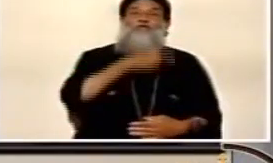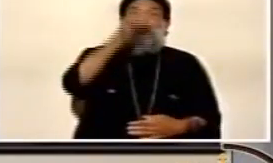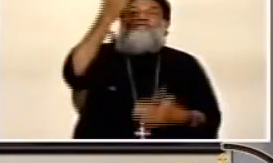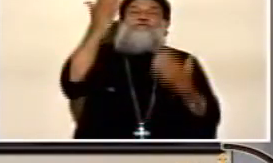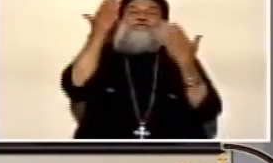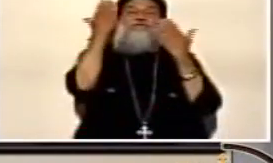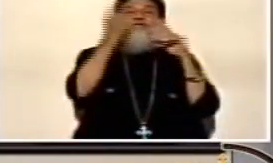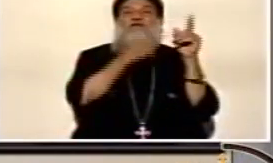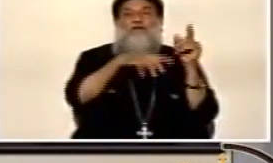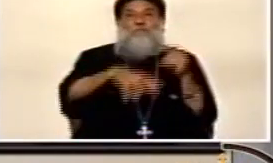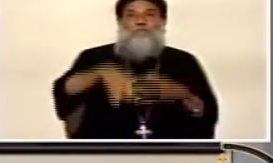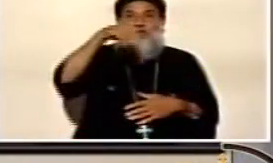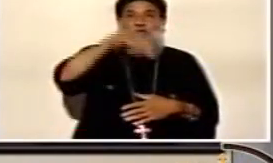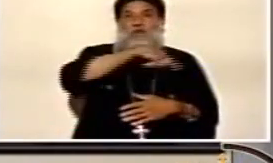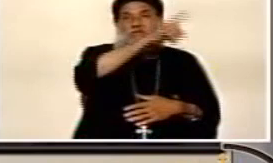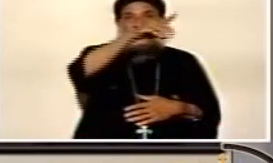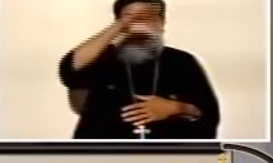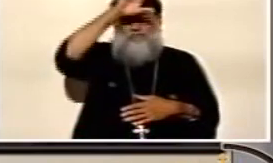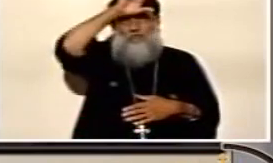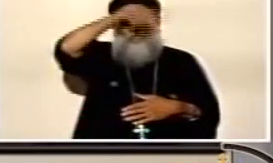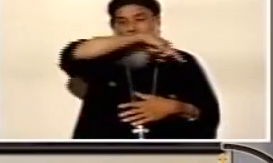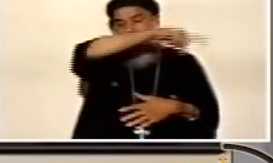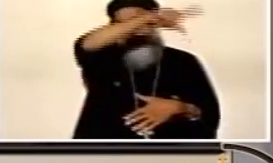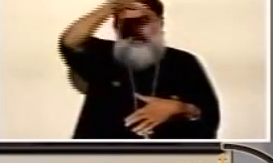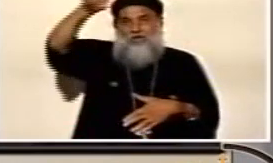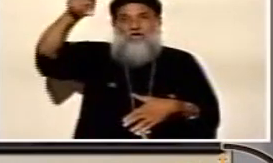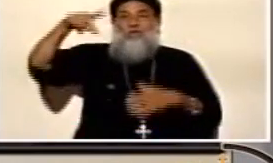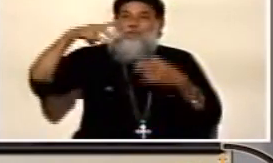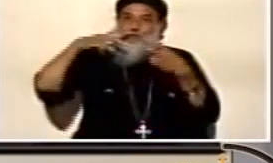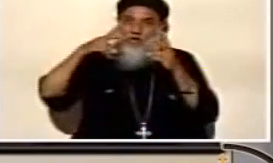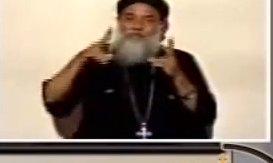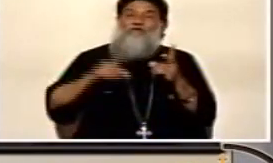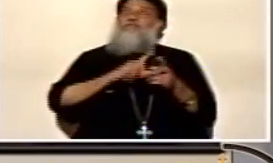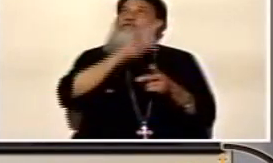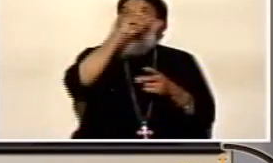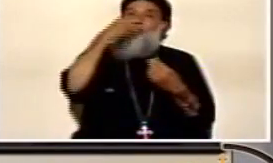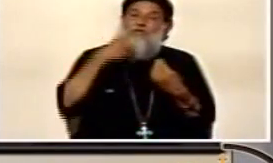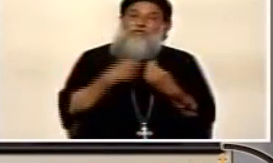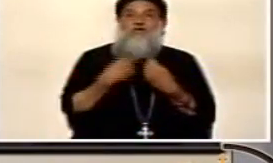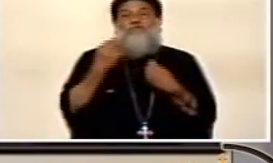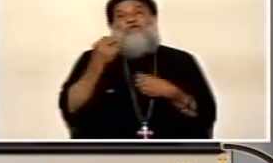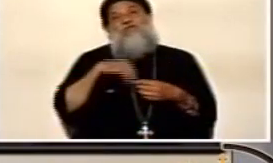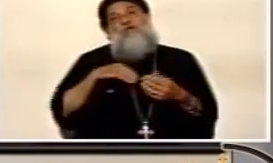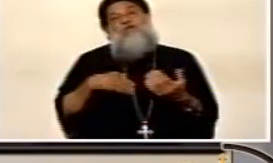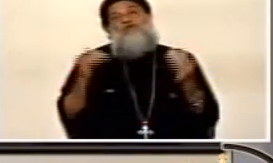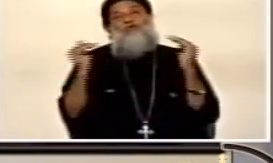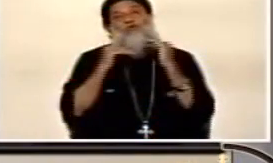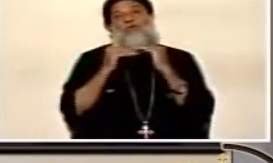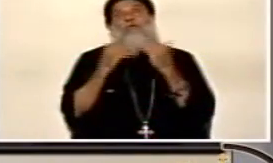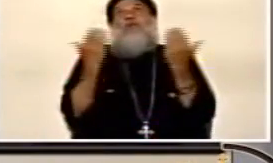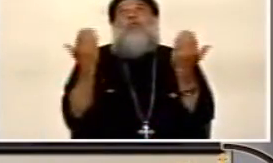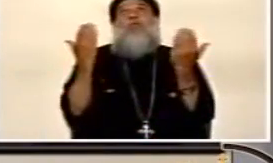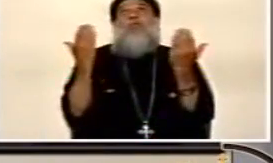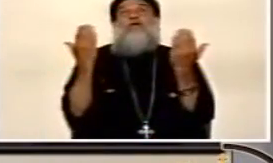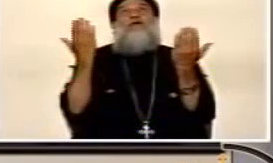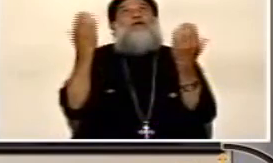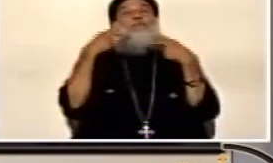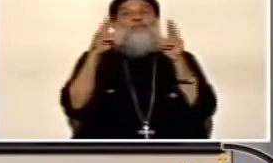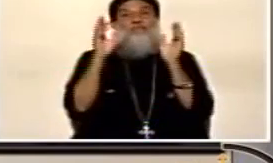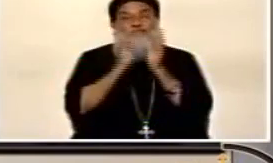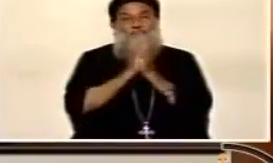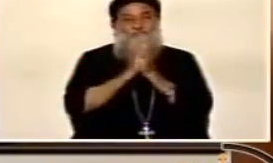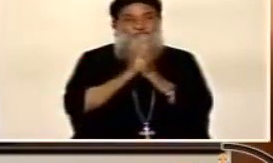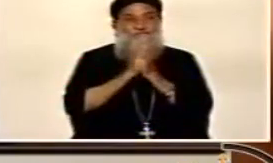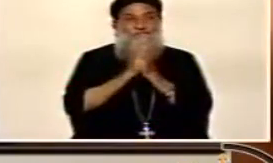رب خلص ملكك واستجب لنا في اليوم الذي ندعوك فيه. خليله يعني.